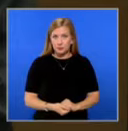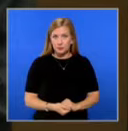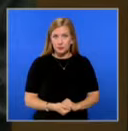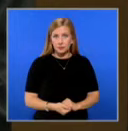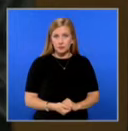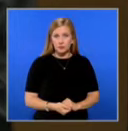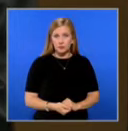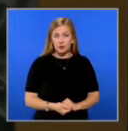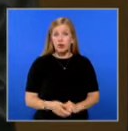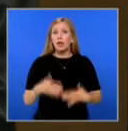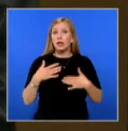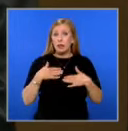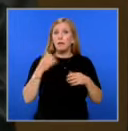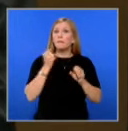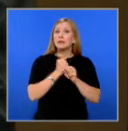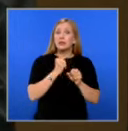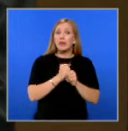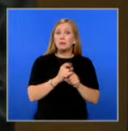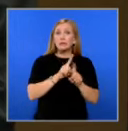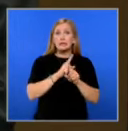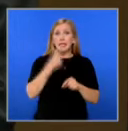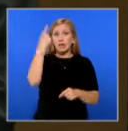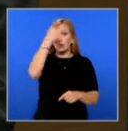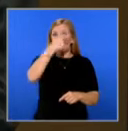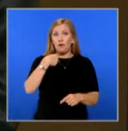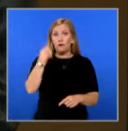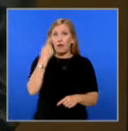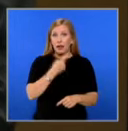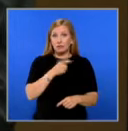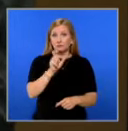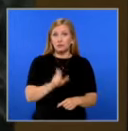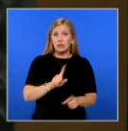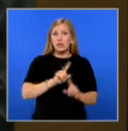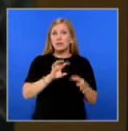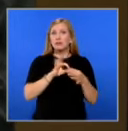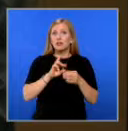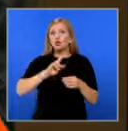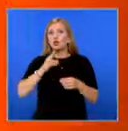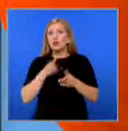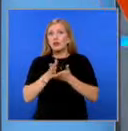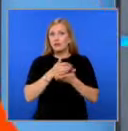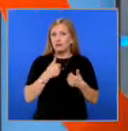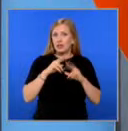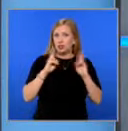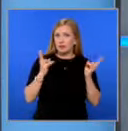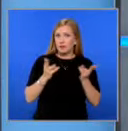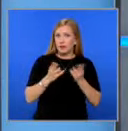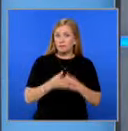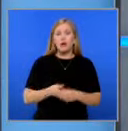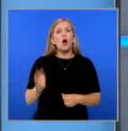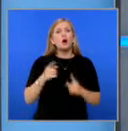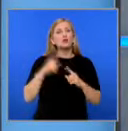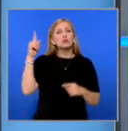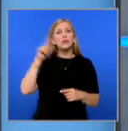глави имаме си работа с не хуманоидни екземпляри които не са свързани с други видове в нашия свят в още от